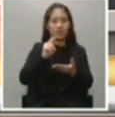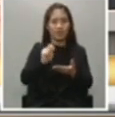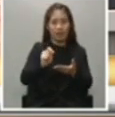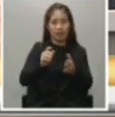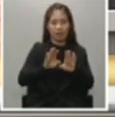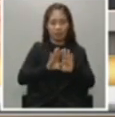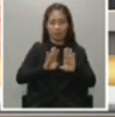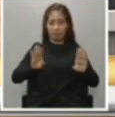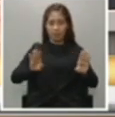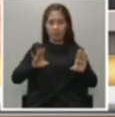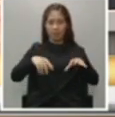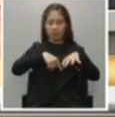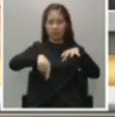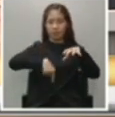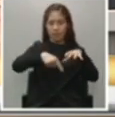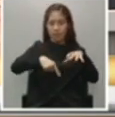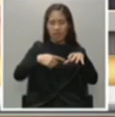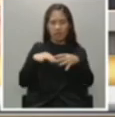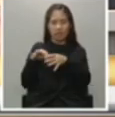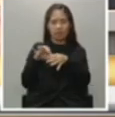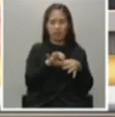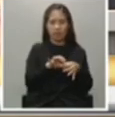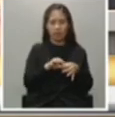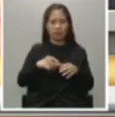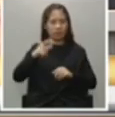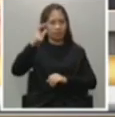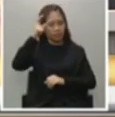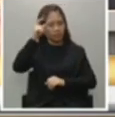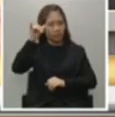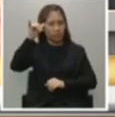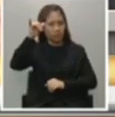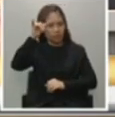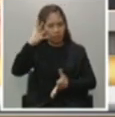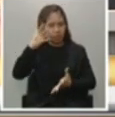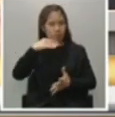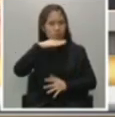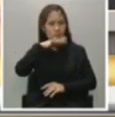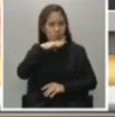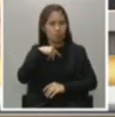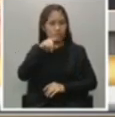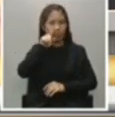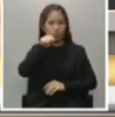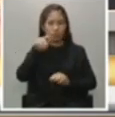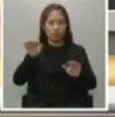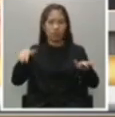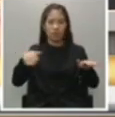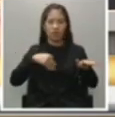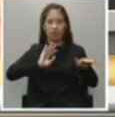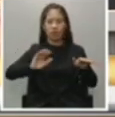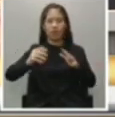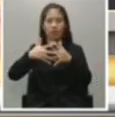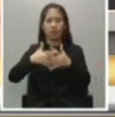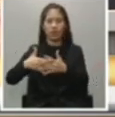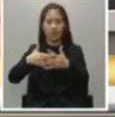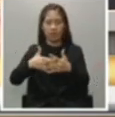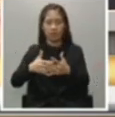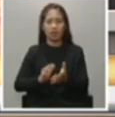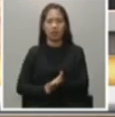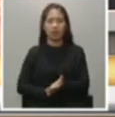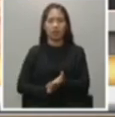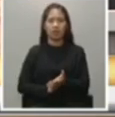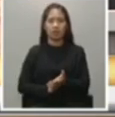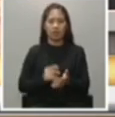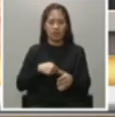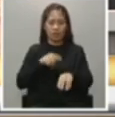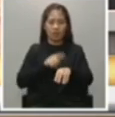ำหรับสินค้าเครื่องในวัวเนื้อสุกรและสัตว์ปีกจากสหรัฐอเมริกาในระยะเวลาอัน